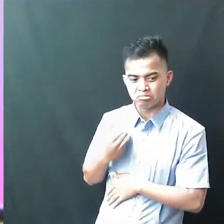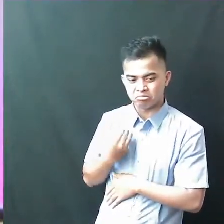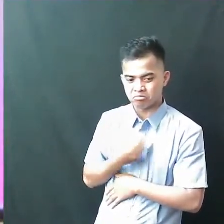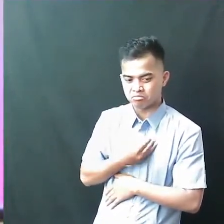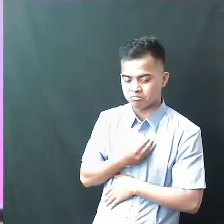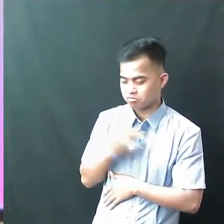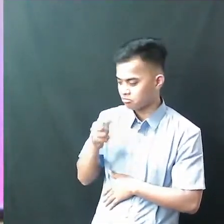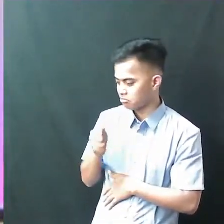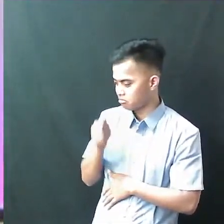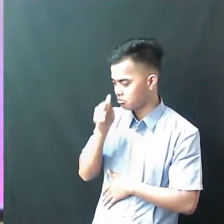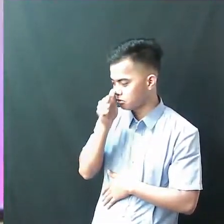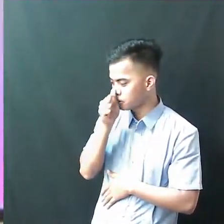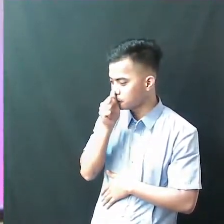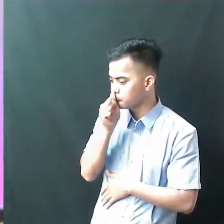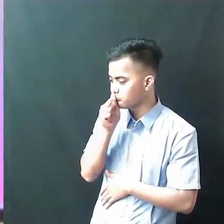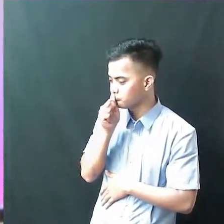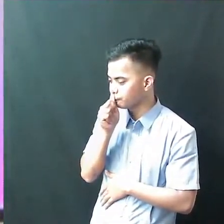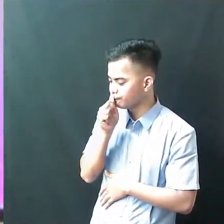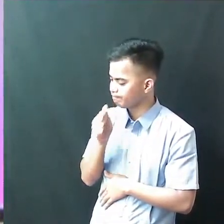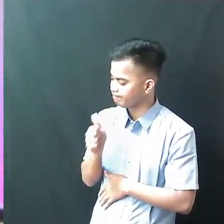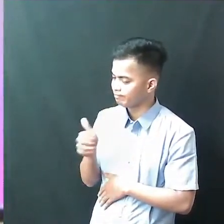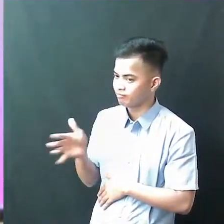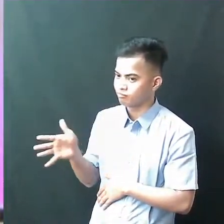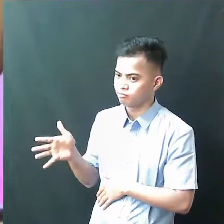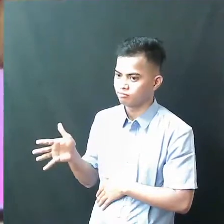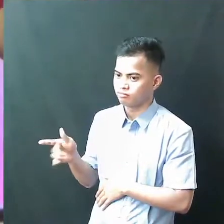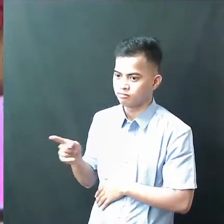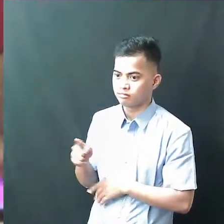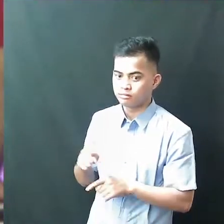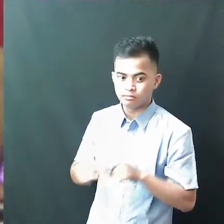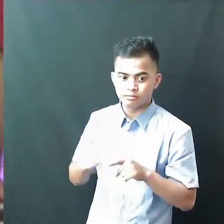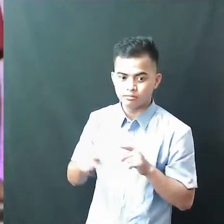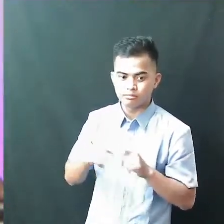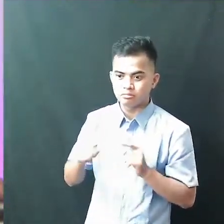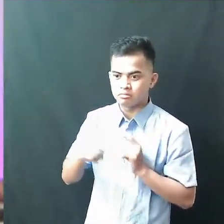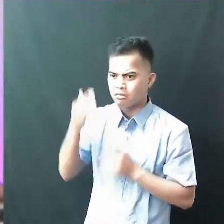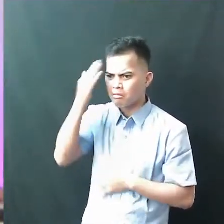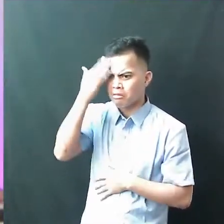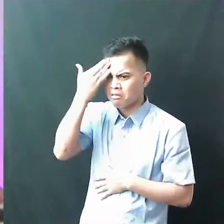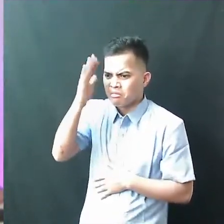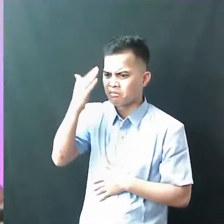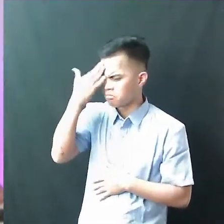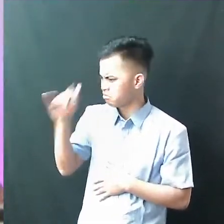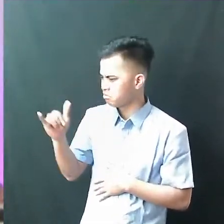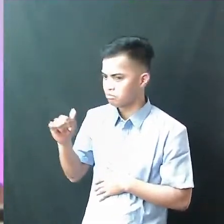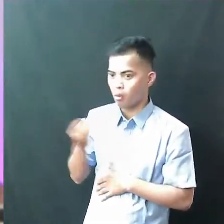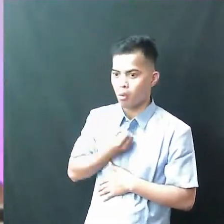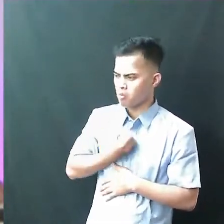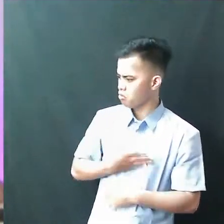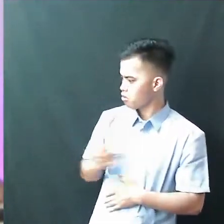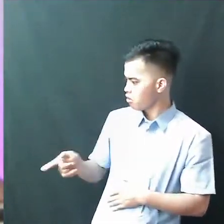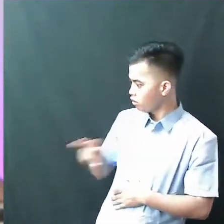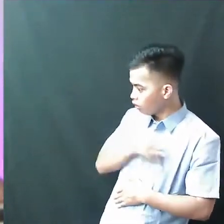Wa siya kabalo katong manager sa katong ilang gamay nga motel. Wa siya kabalo nga mauna ang hari sa mga